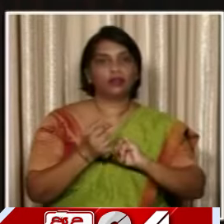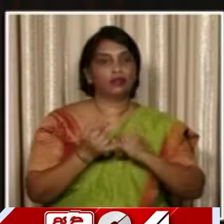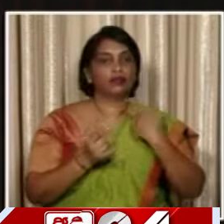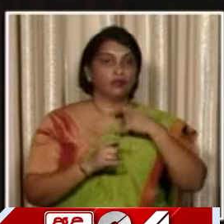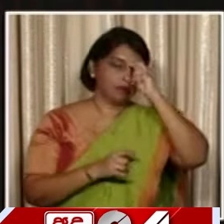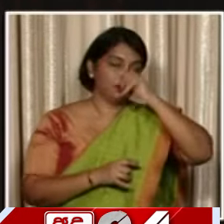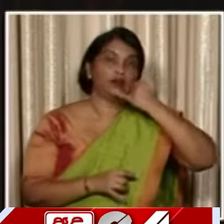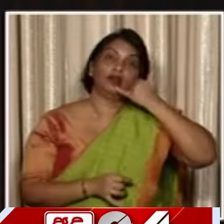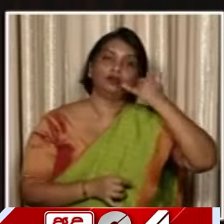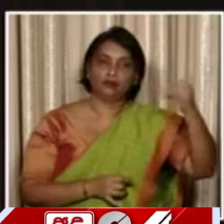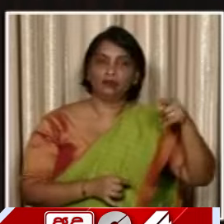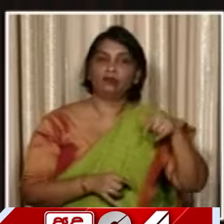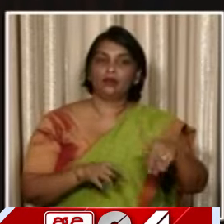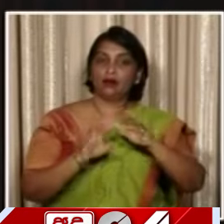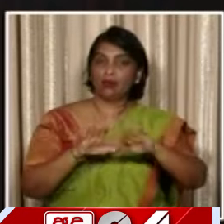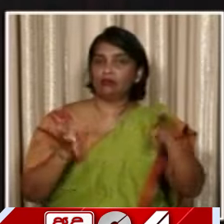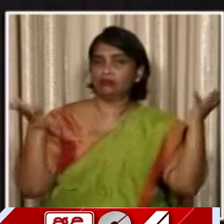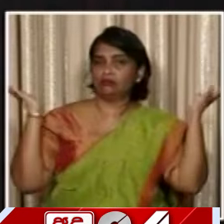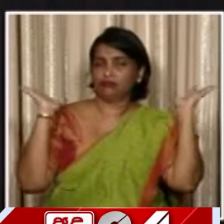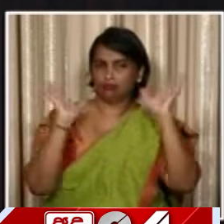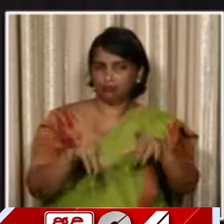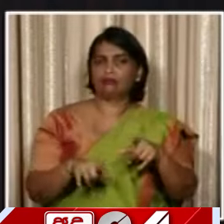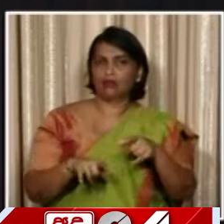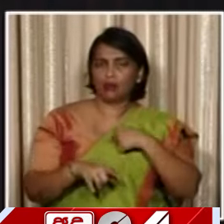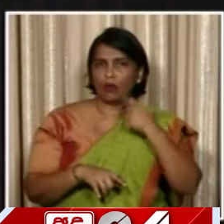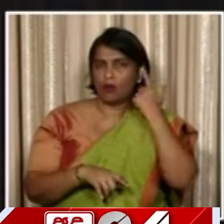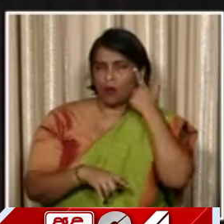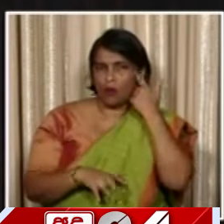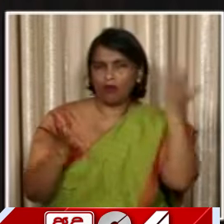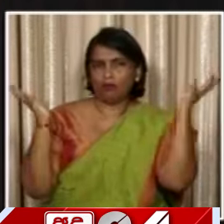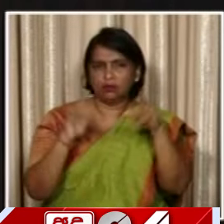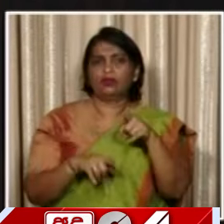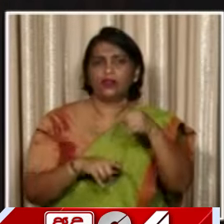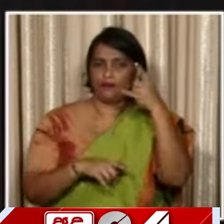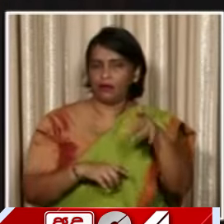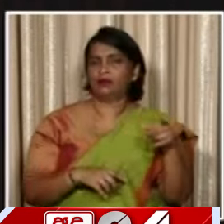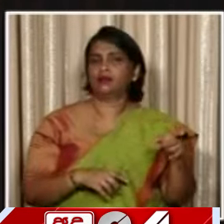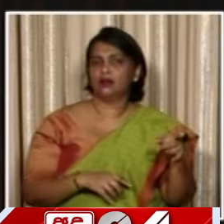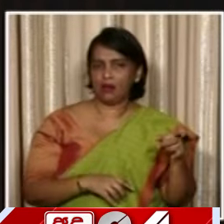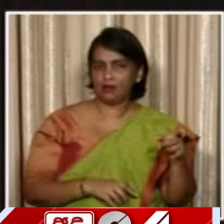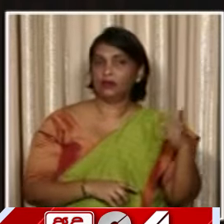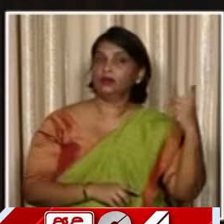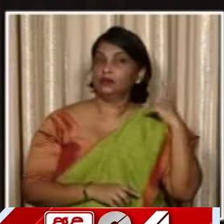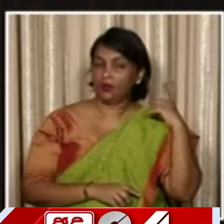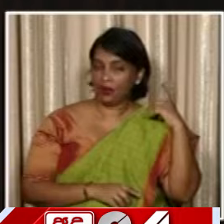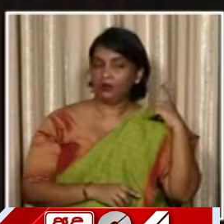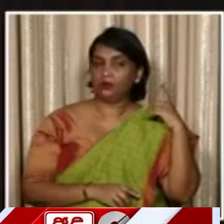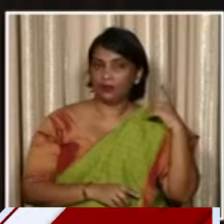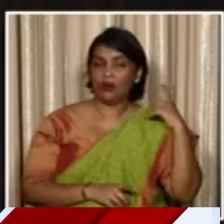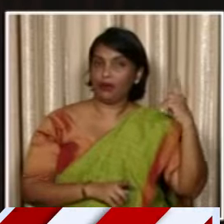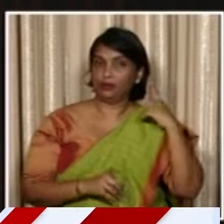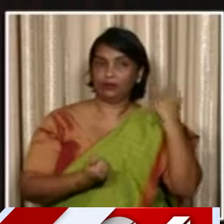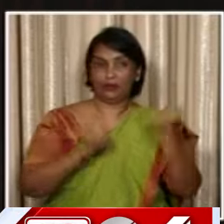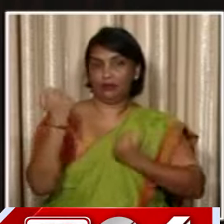මහත්තයා කතා කරලා කියන්න මේ ළමයි විශාල පිරිසක් එනවා කියලා දැනගන්න ලැබුණා. ඒක නිසා හමුදා රථ එහෙම නැත්නම් යුද්ධ